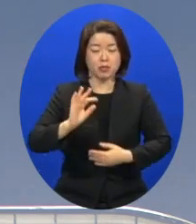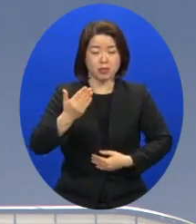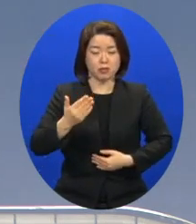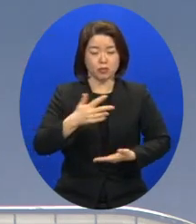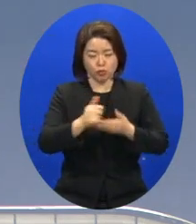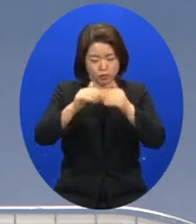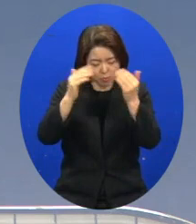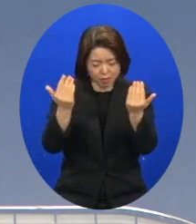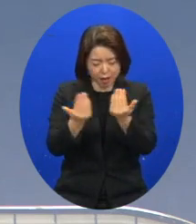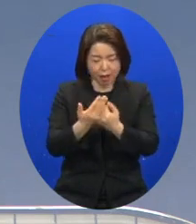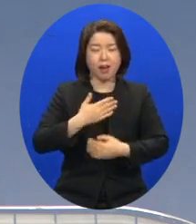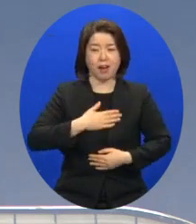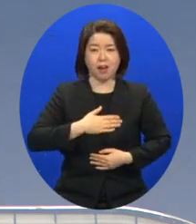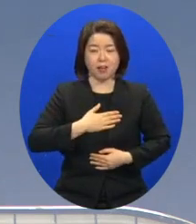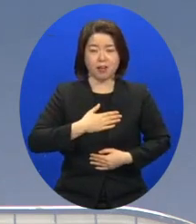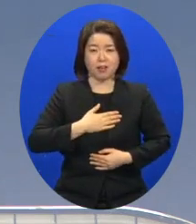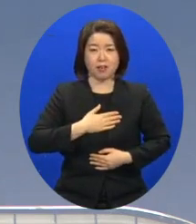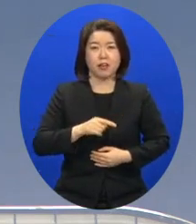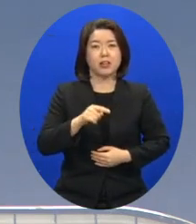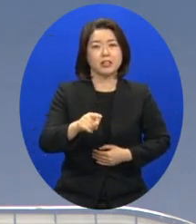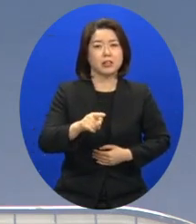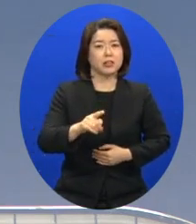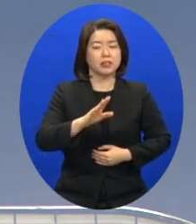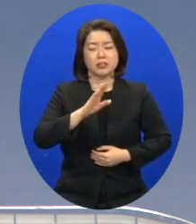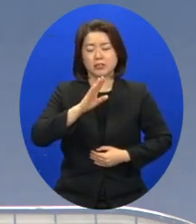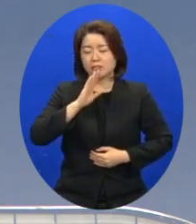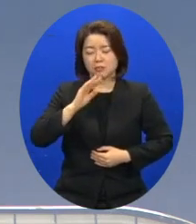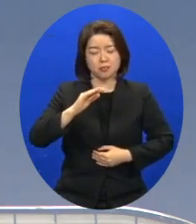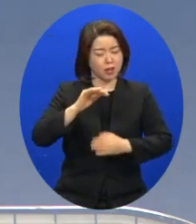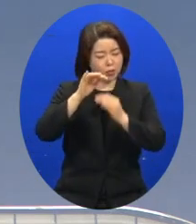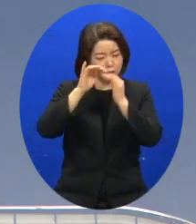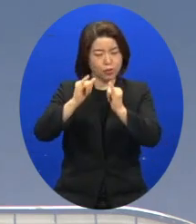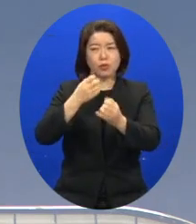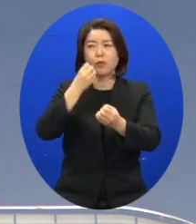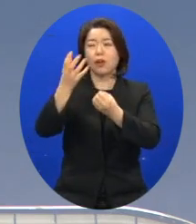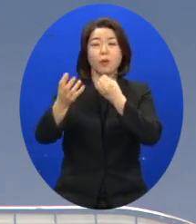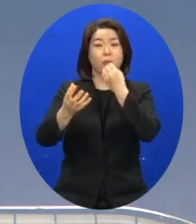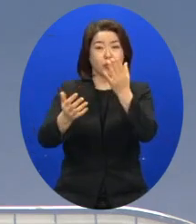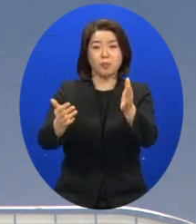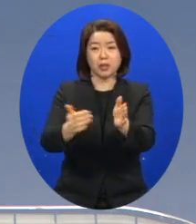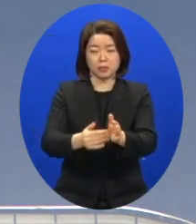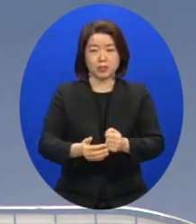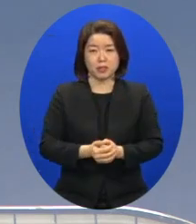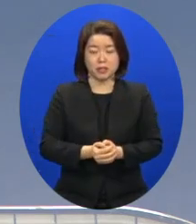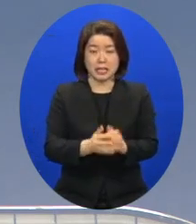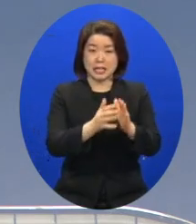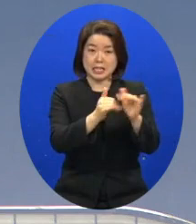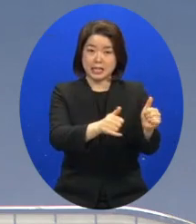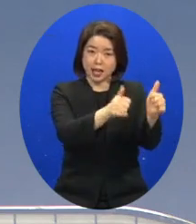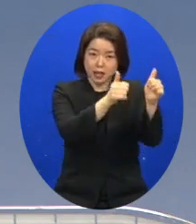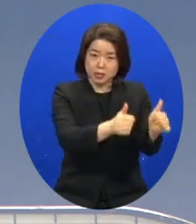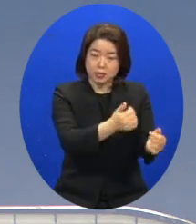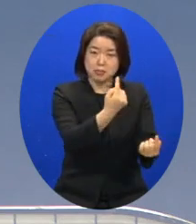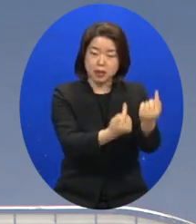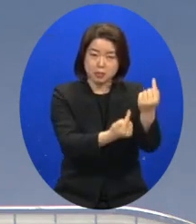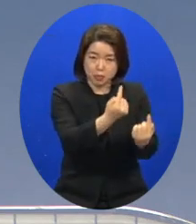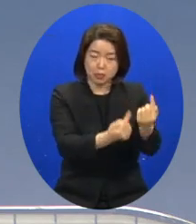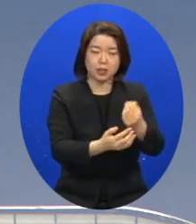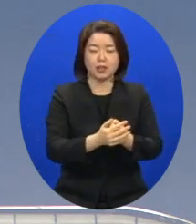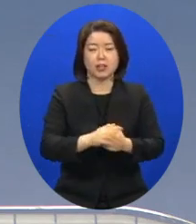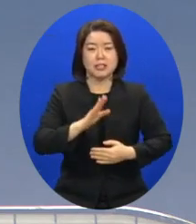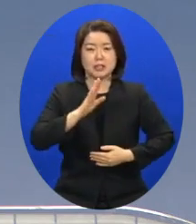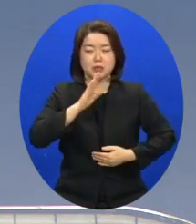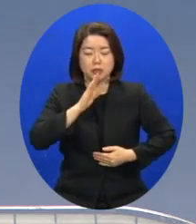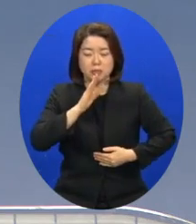하시는데 이건 정말 대단한 고백입니다 여러분 사람의 심판 보다 정말 무서운 게